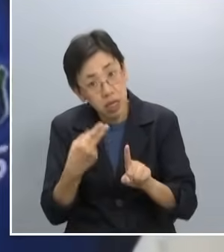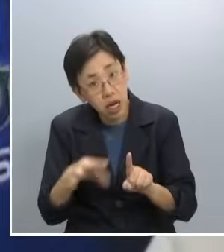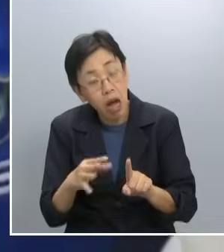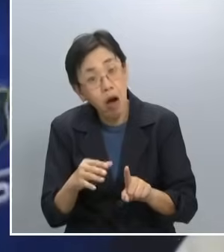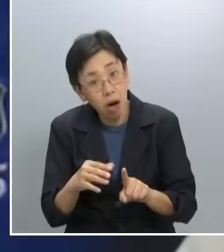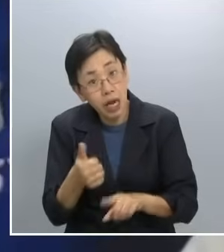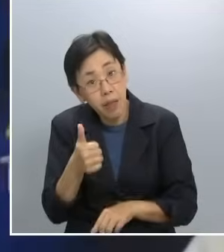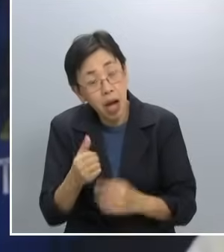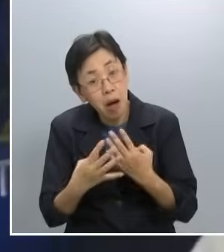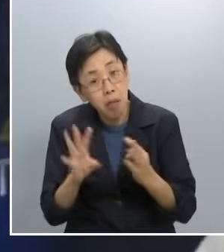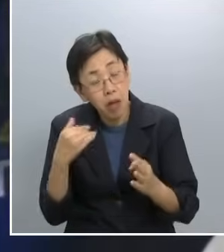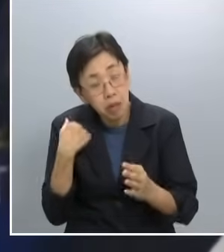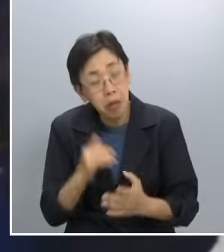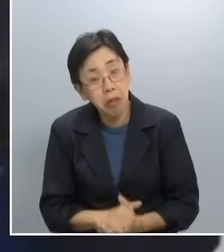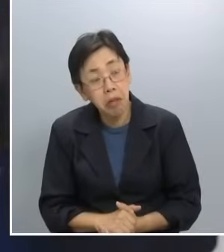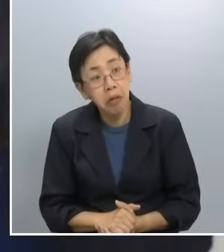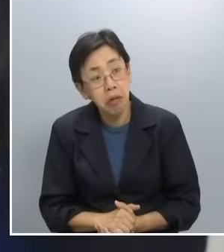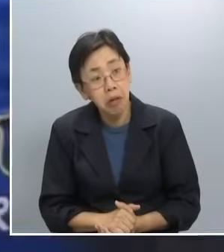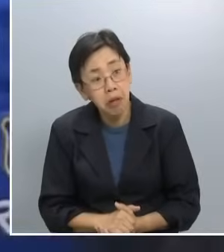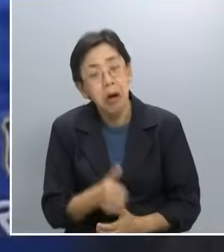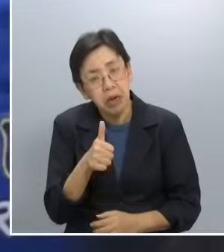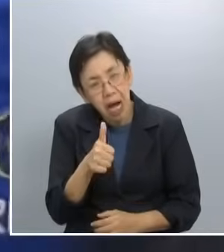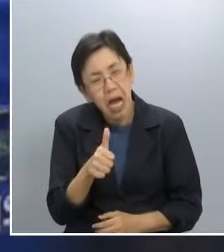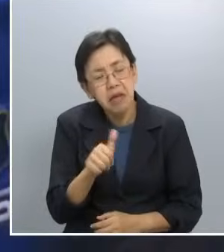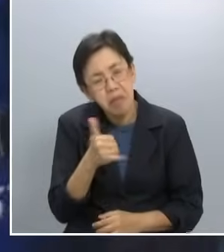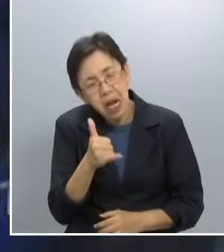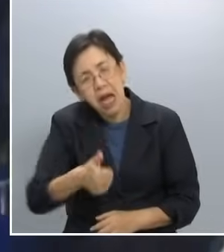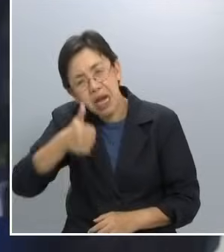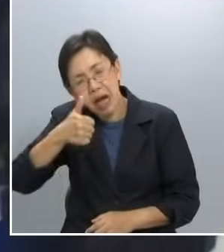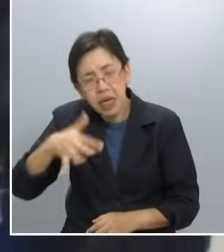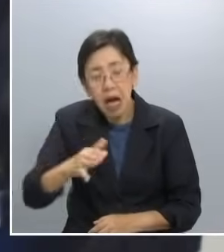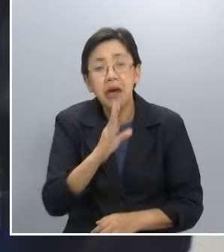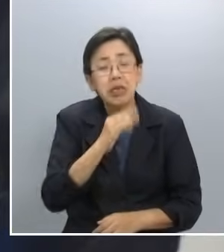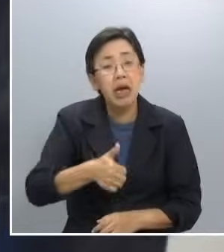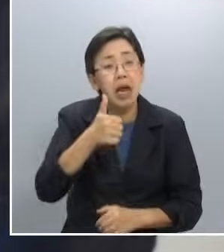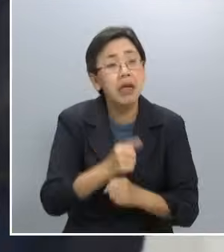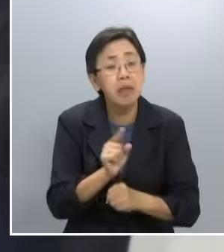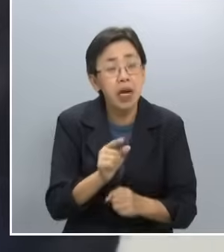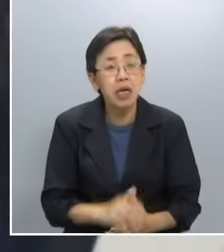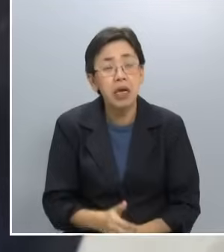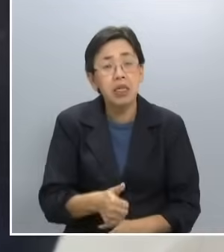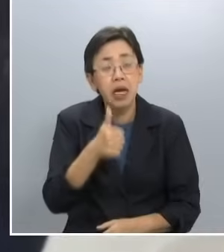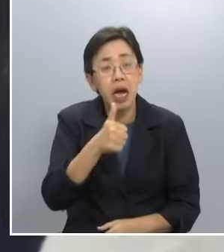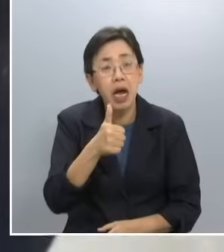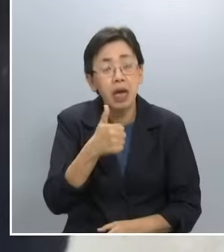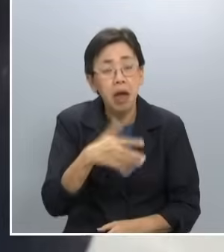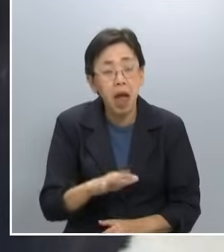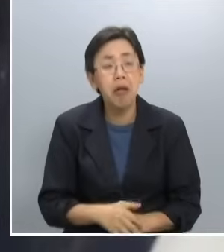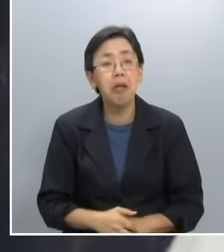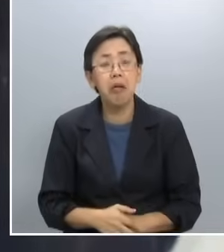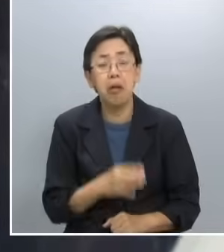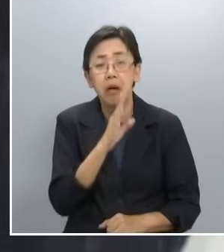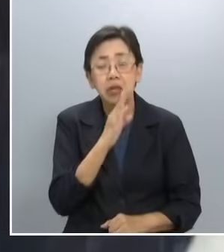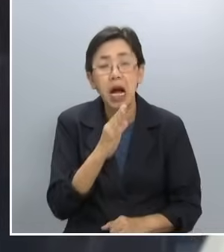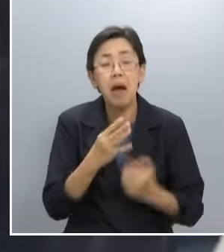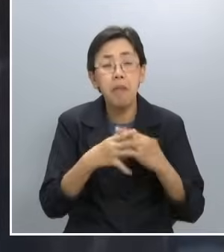เขาให้ปล่อยไปมอค่ะก็บอกว่าอ๋อได้บ้างไม่ได้บ้างถ้าได้ทำยังไงต่อถ้าได้ปุ๊บเขาจะใช้วิธีนี้ค่ะ